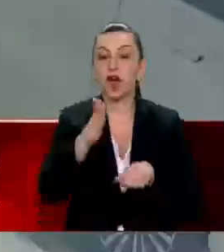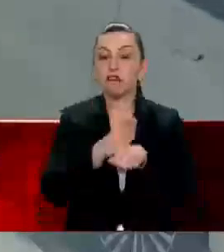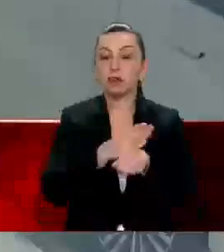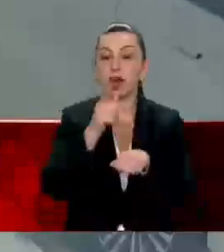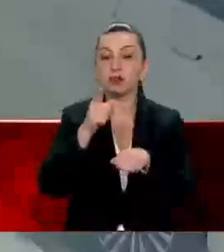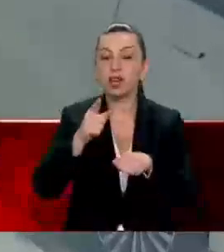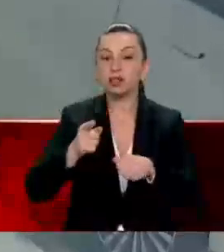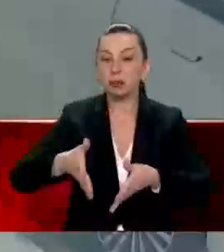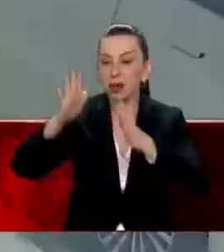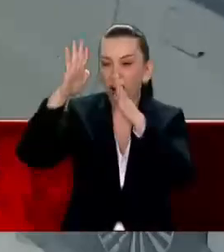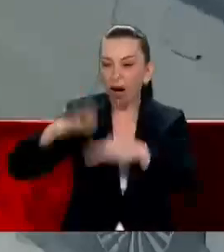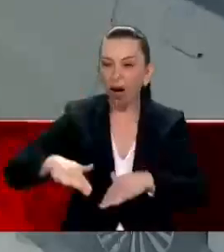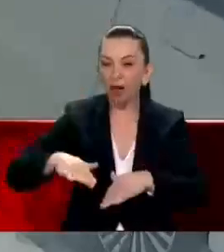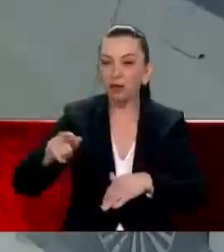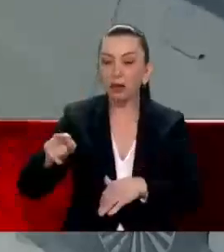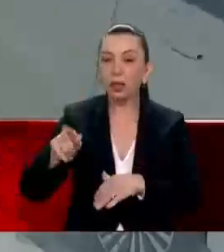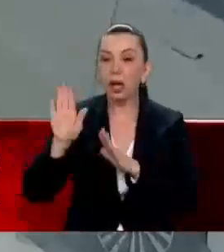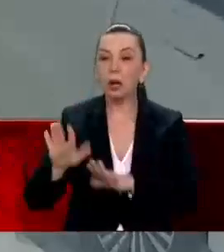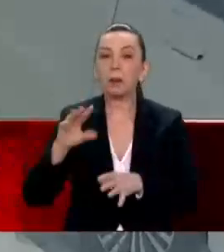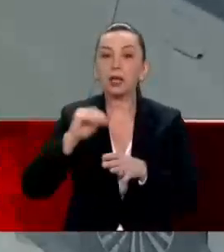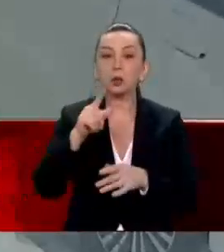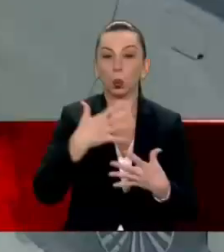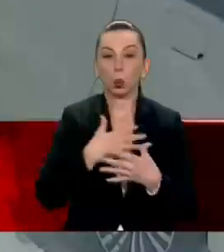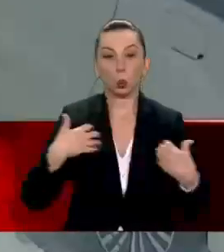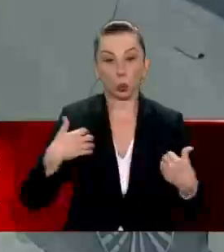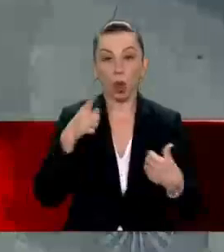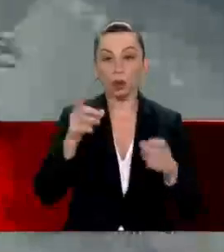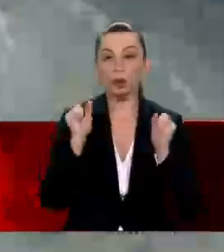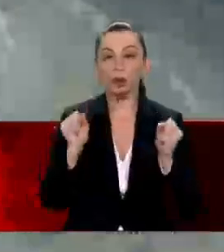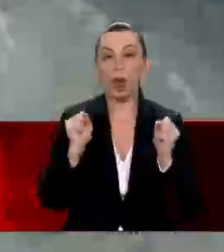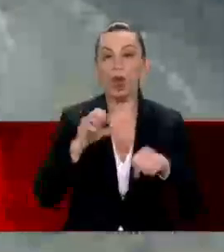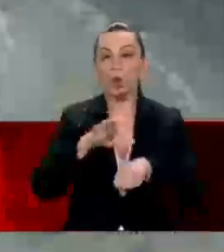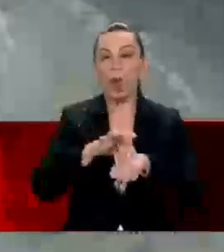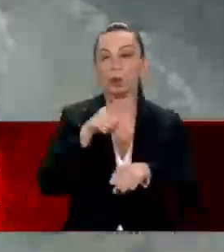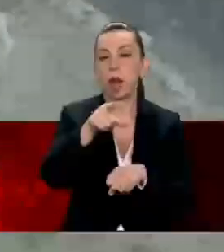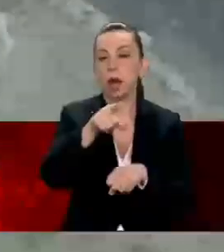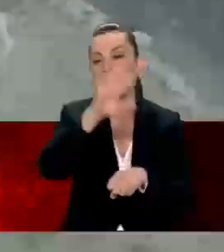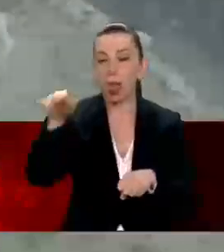Vatandaşlar yıkılan binaların altında kalmamak için koşup güvenli hastaneye sığındılar.